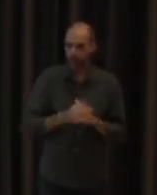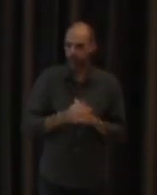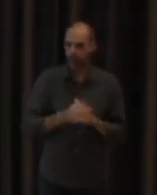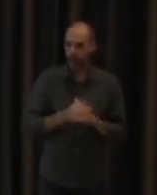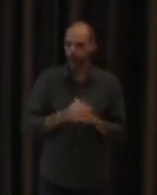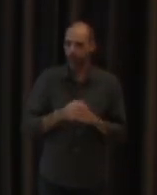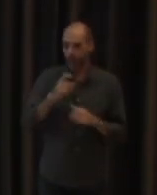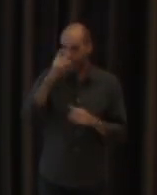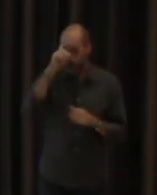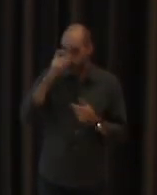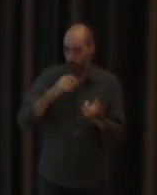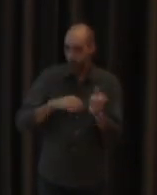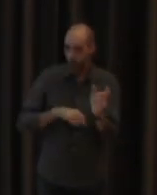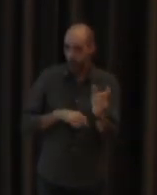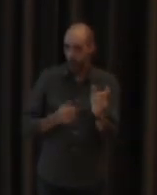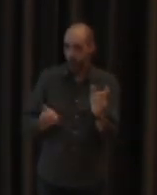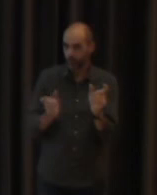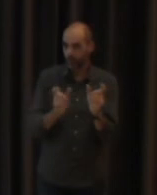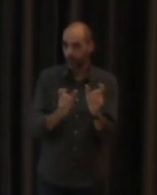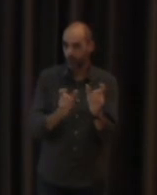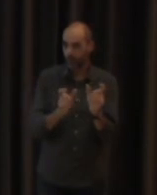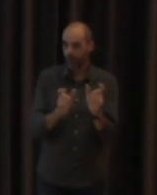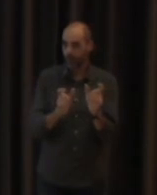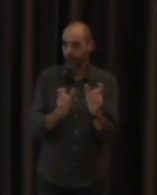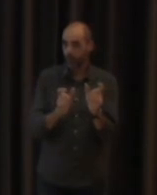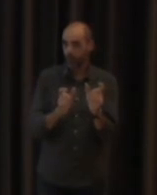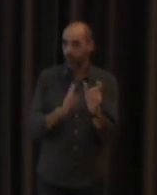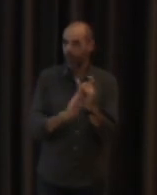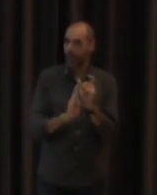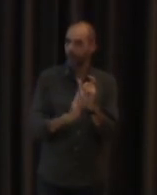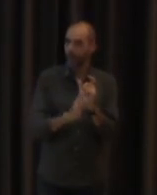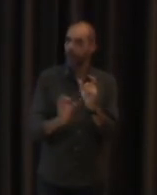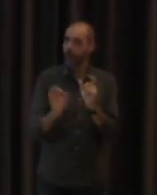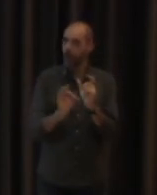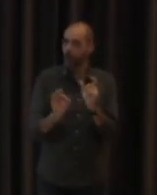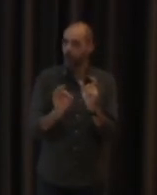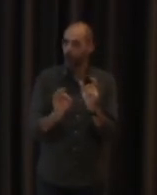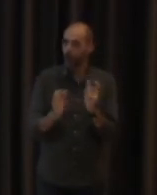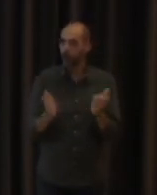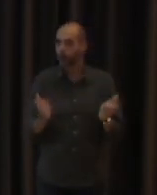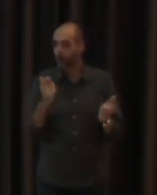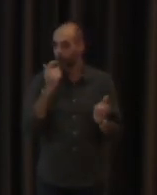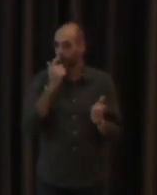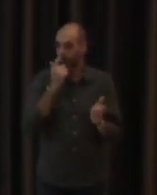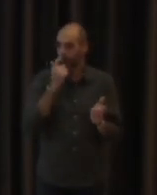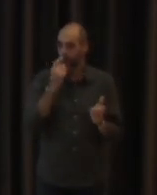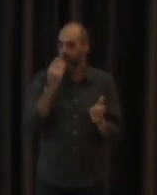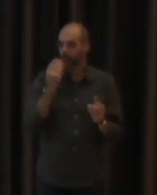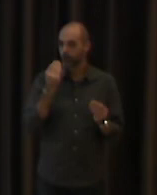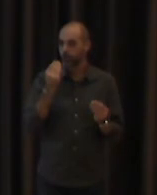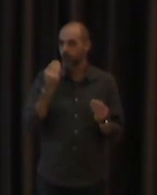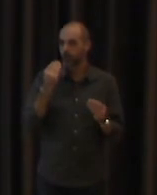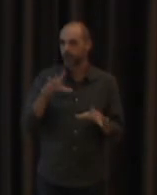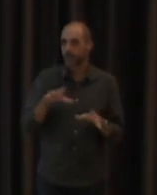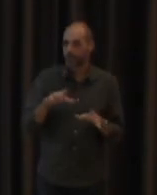nom, que és nucli d'un complement directe, el complement del nom que representa el és nucli